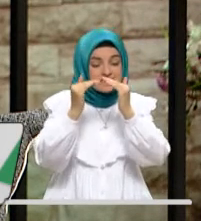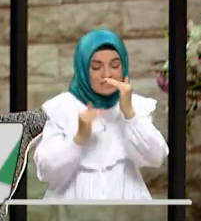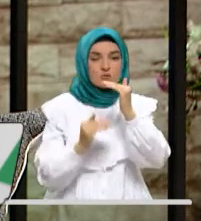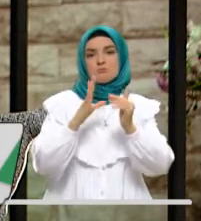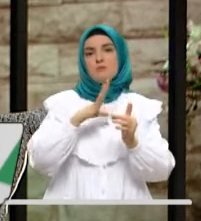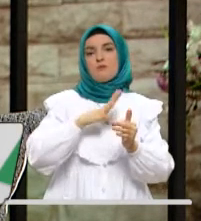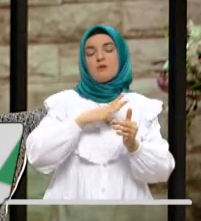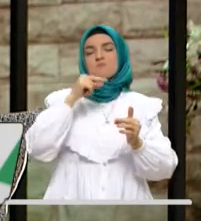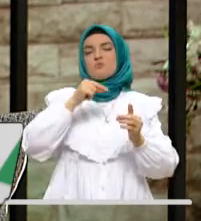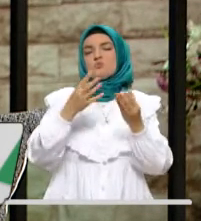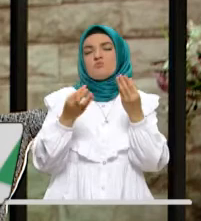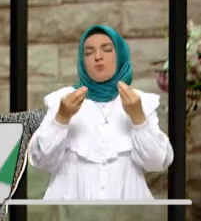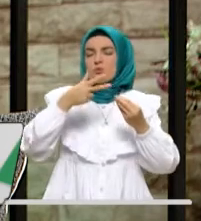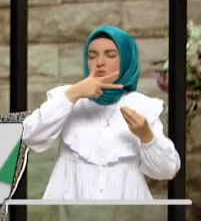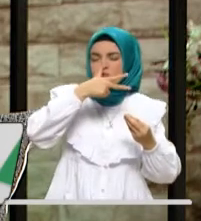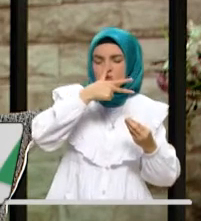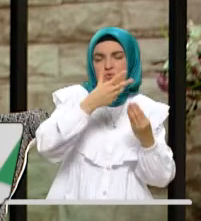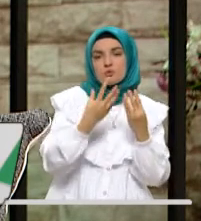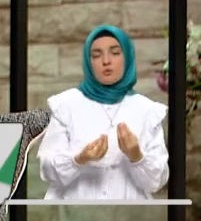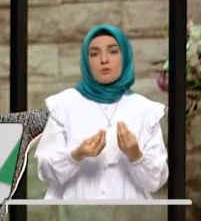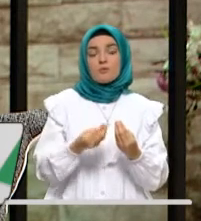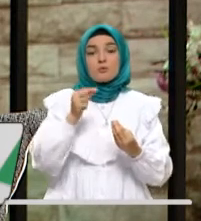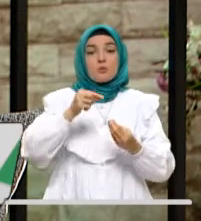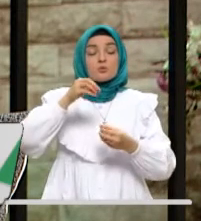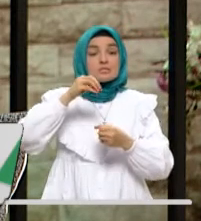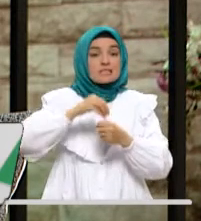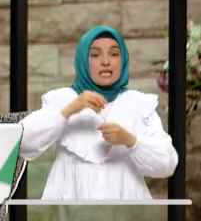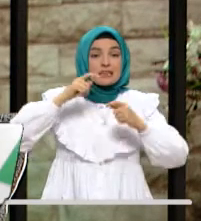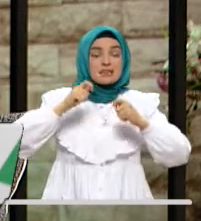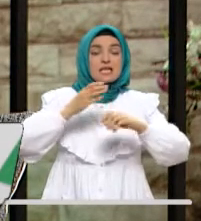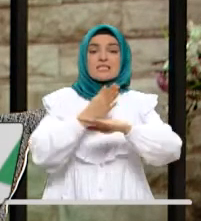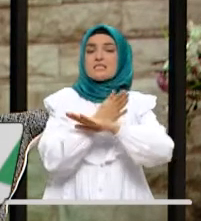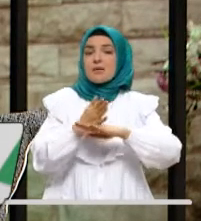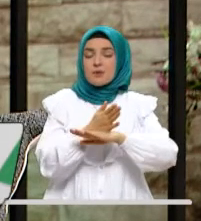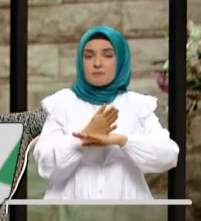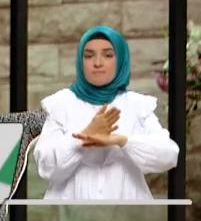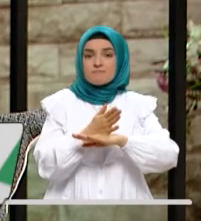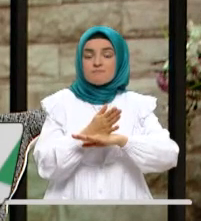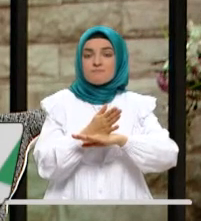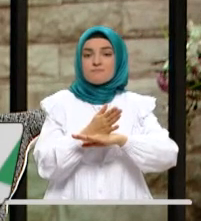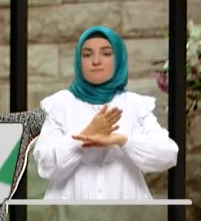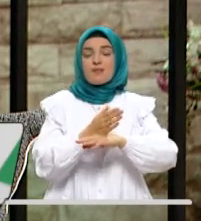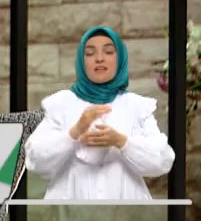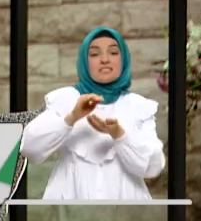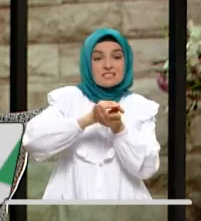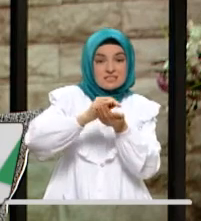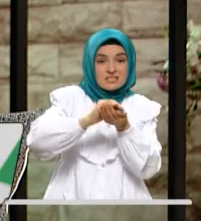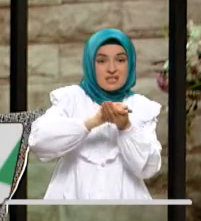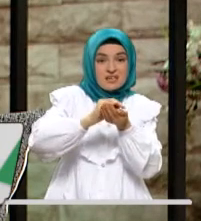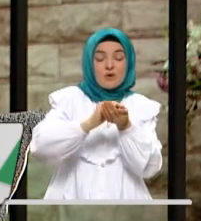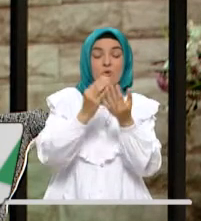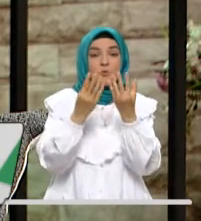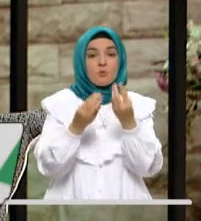Bu gerçekten çok üzücü bir durum. Ve bunun asıl sebepleri, en büyük sebepleri deterjanlarda kullanılan